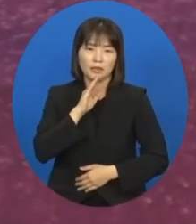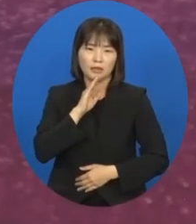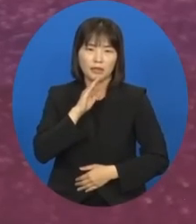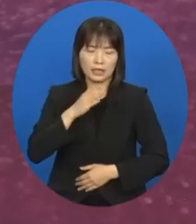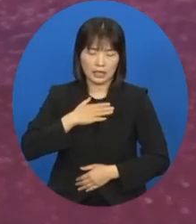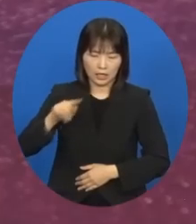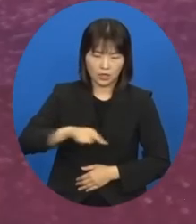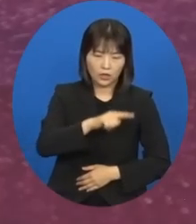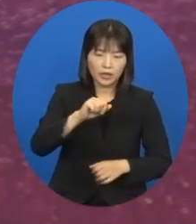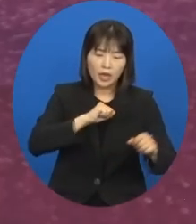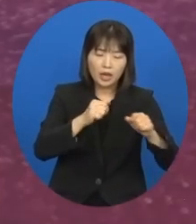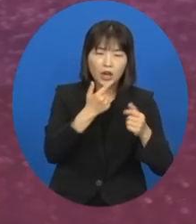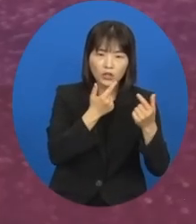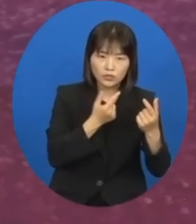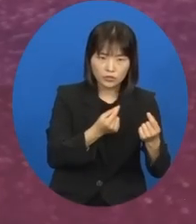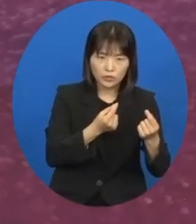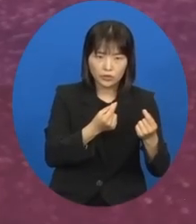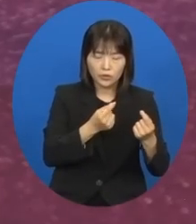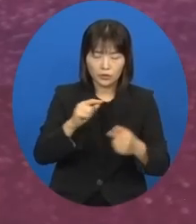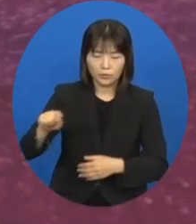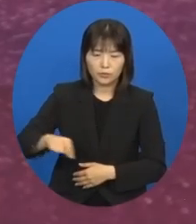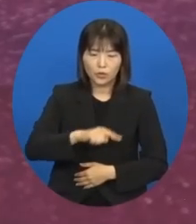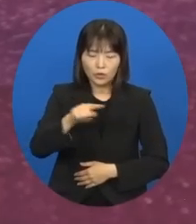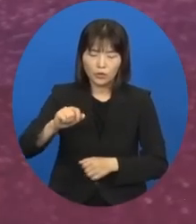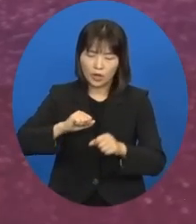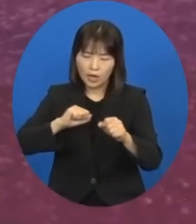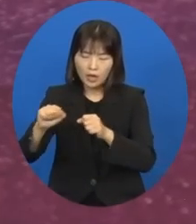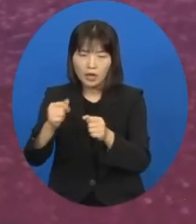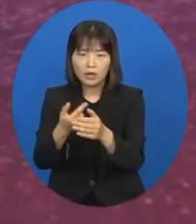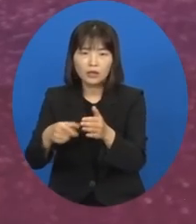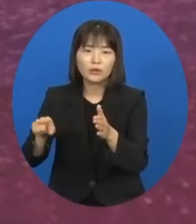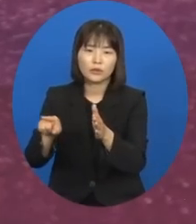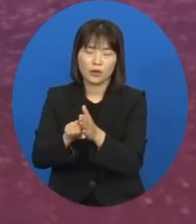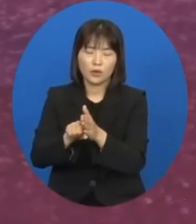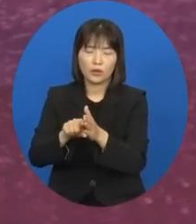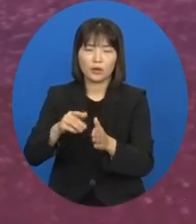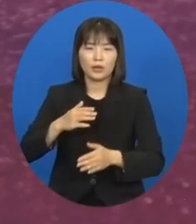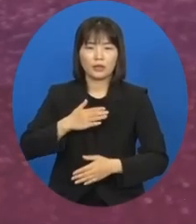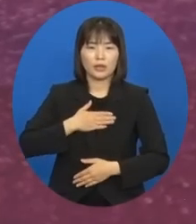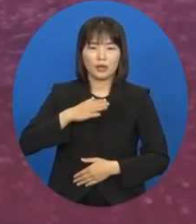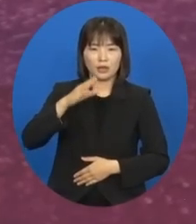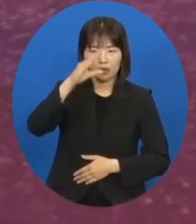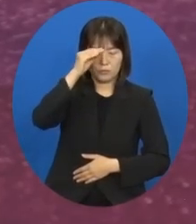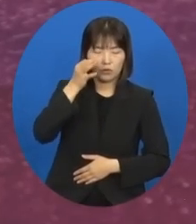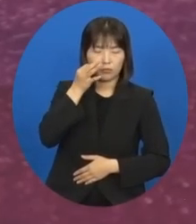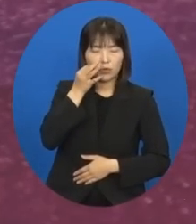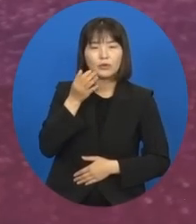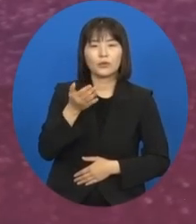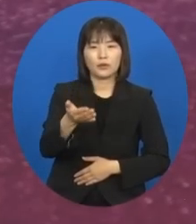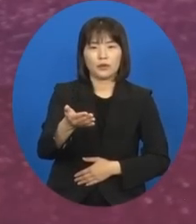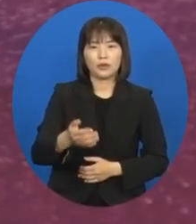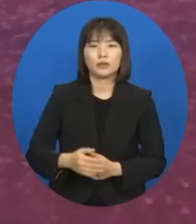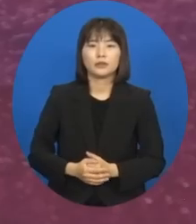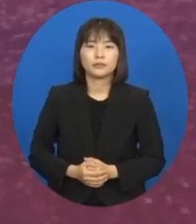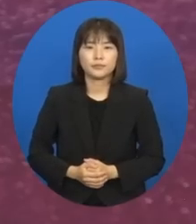내가 너희에게 행한 것 같이 너희도 행하게 하려 하여 본을 보였노라